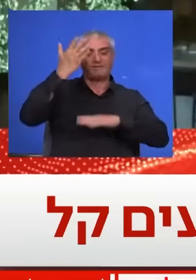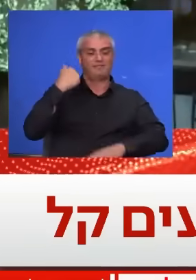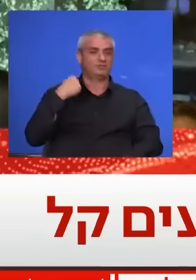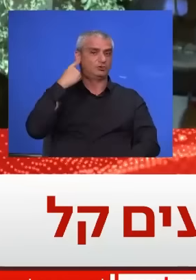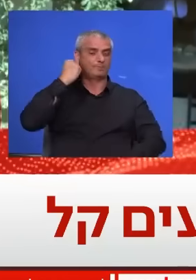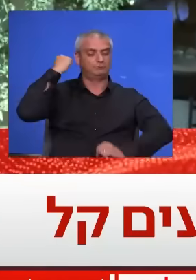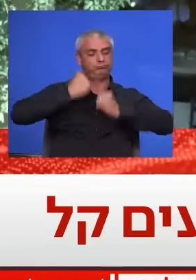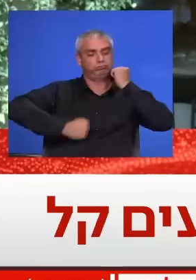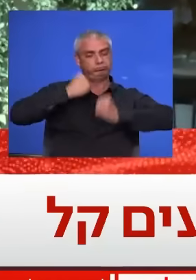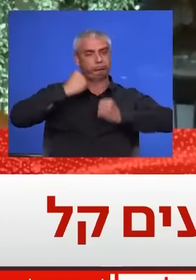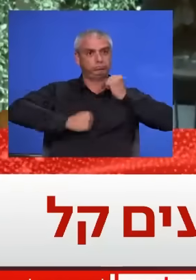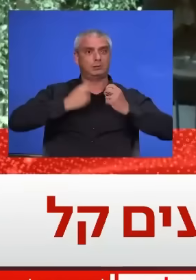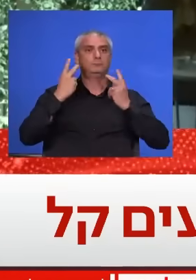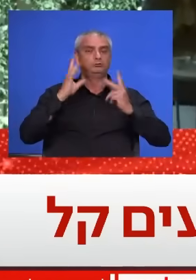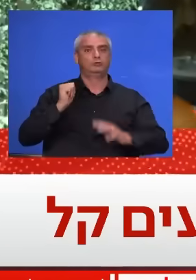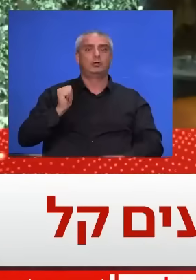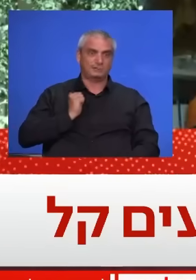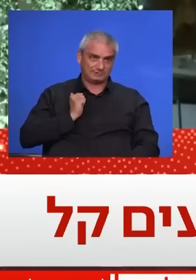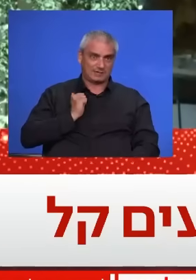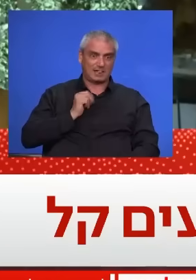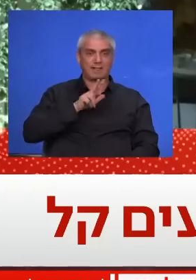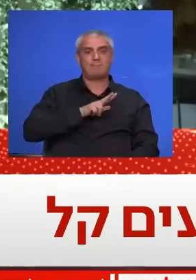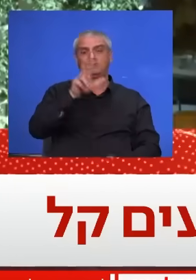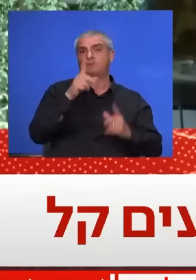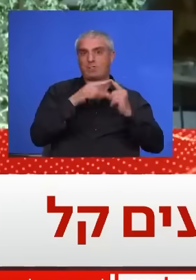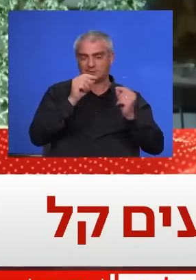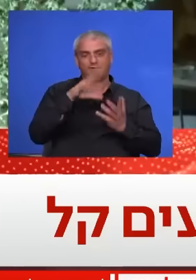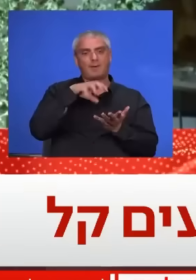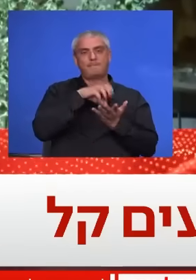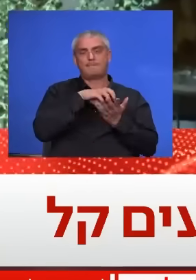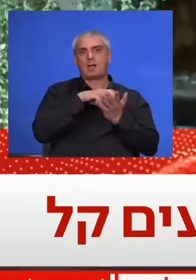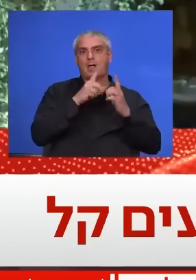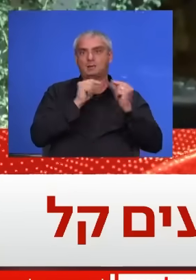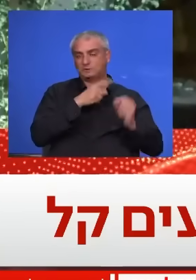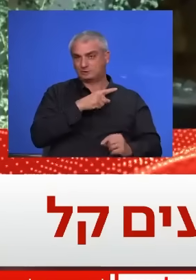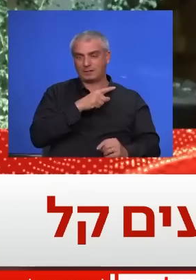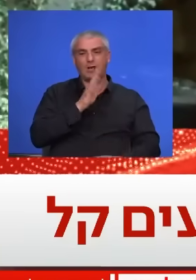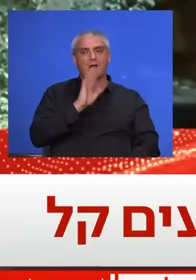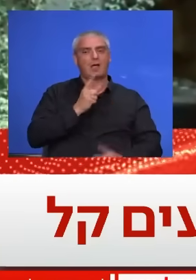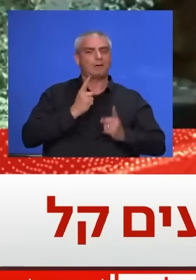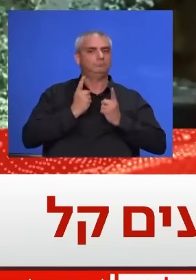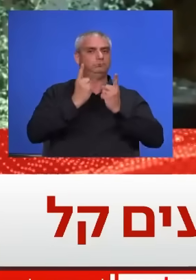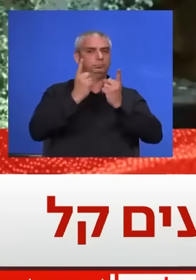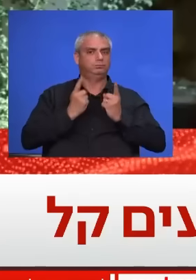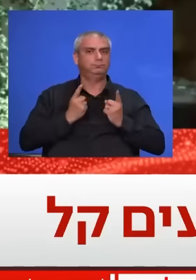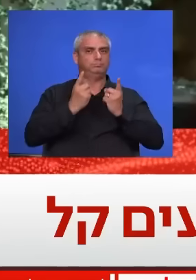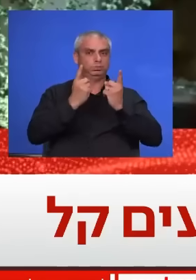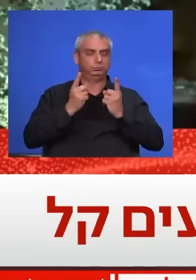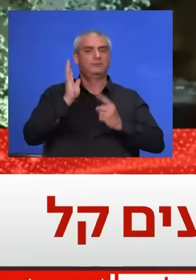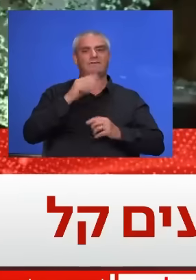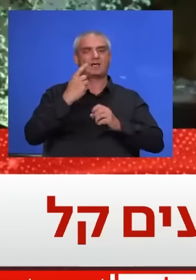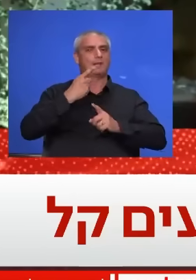משמעותיות של צה"ל בצפון הרצועה ובמרכז הרצועה, גם ארטילריה של תותחנים וגם פצצות של מטוסי